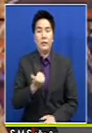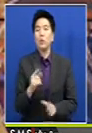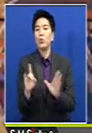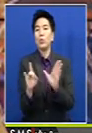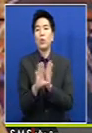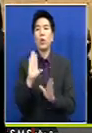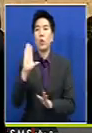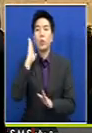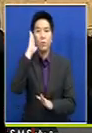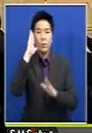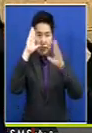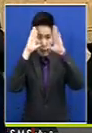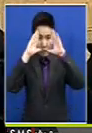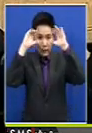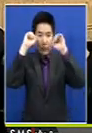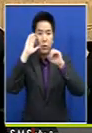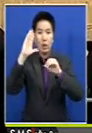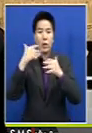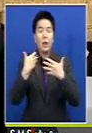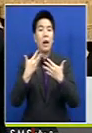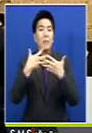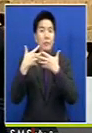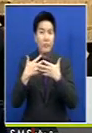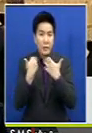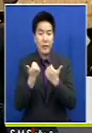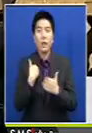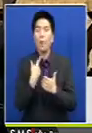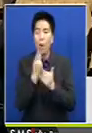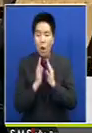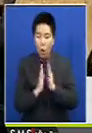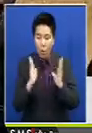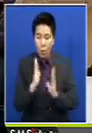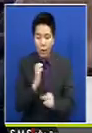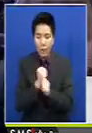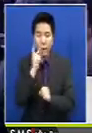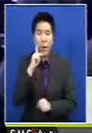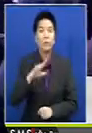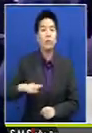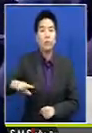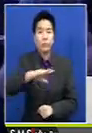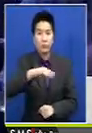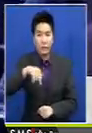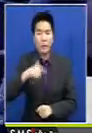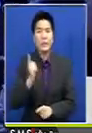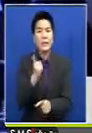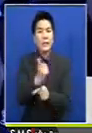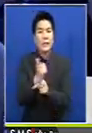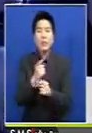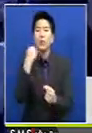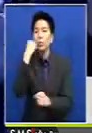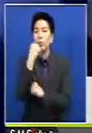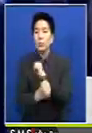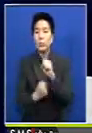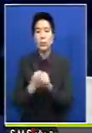ท้ายของบารักโอบามาค่ะงานนี้ก็มีการขอบคุณผู้สื่อข่าวประจำทำเนียบขาวนะคะเป็นงานเลี้ยงที่จัดขึ้นเป็นประจ